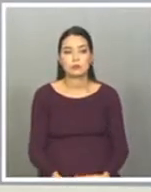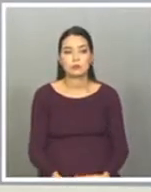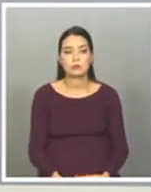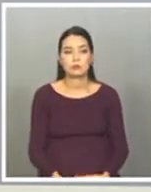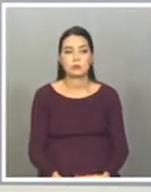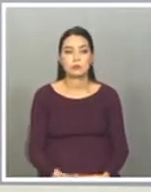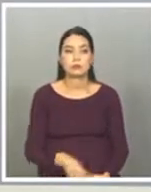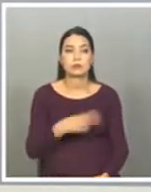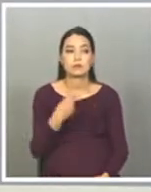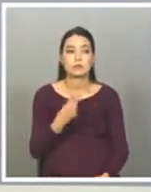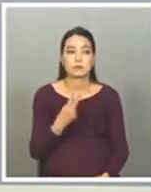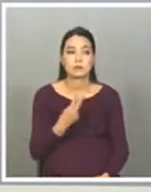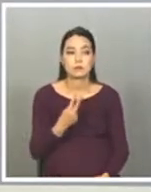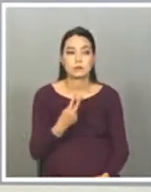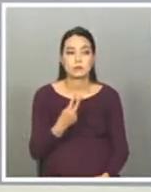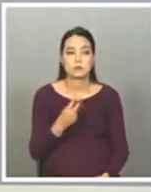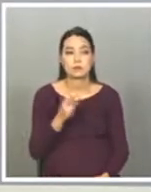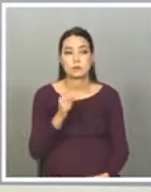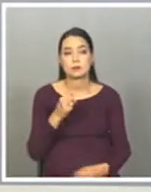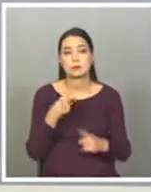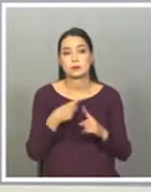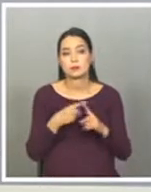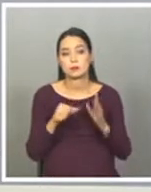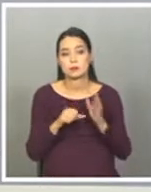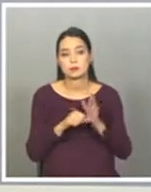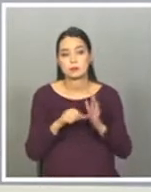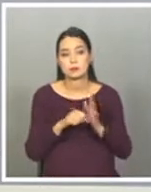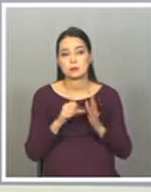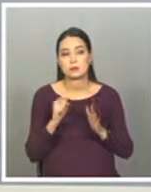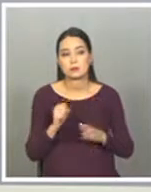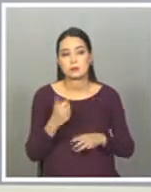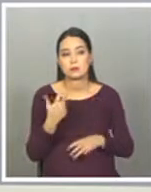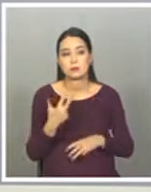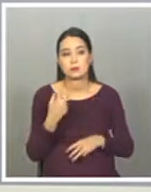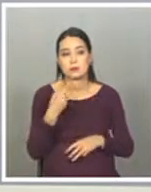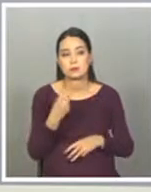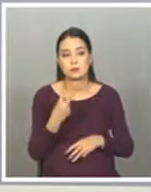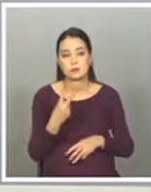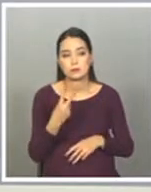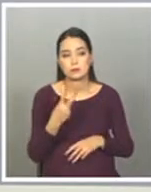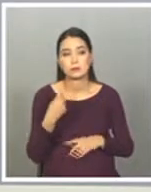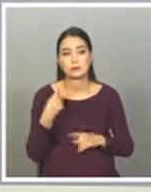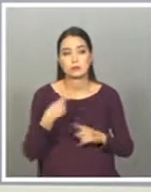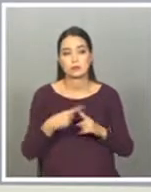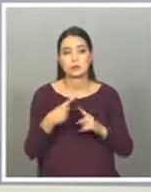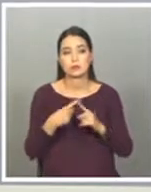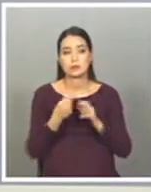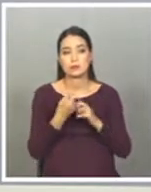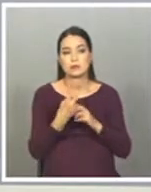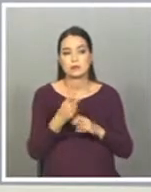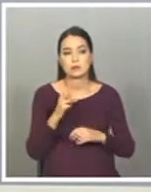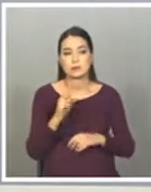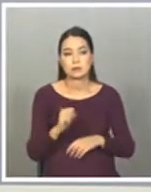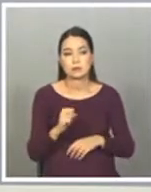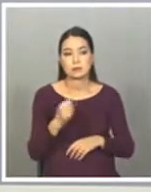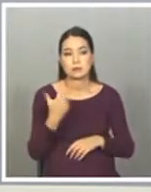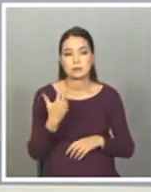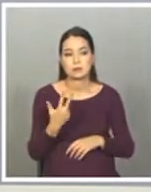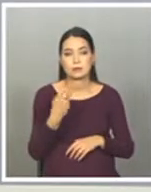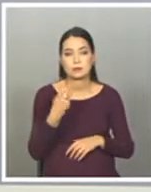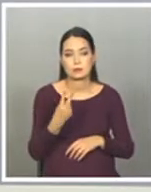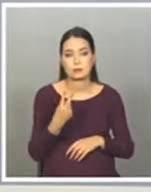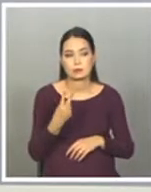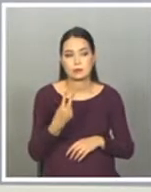Екіншісі, А қосылған 6 көбейтілген А-ның 3-тен 2 дәрежесі, қосылған 12 көбейтілген А-ның 3-тен